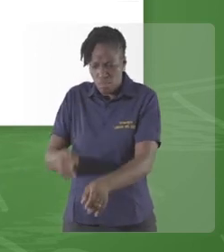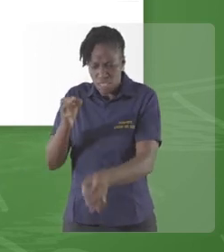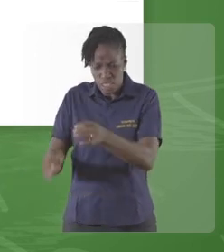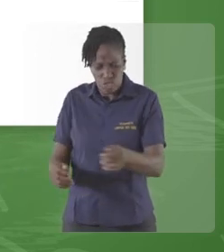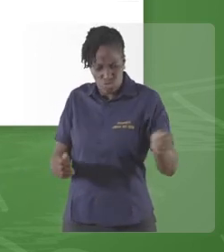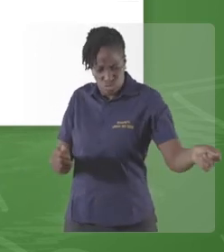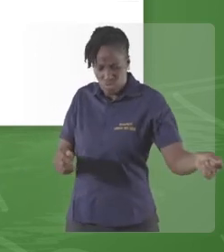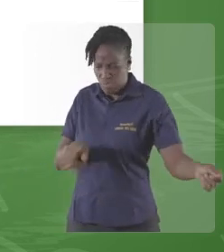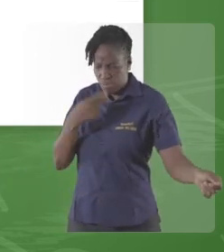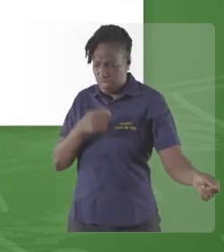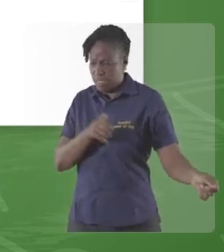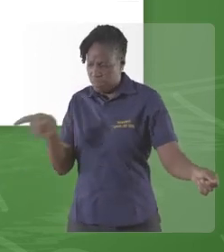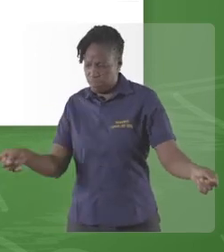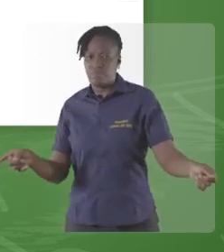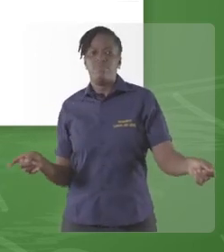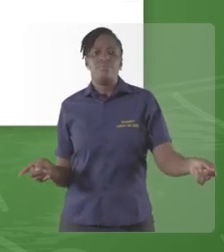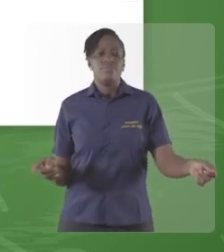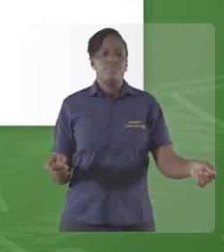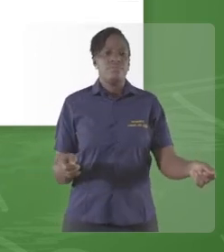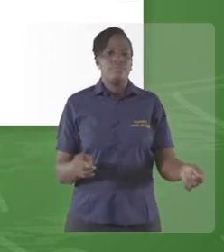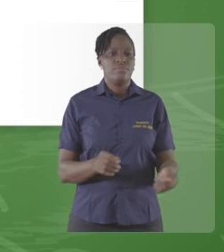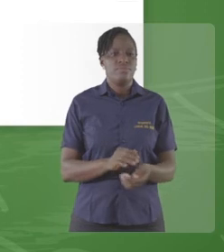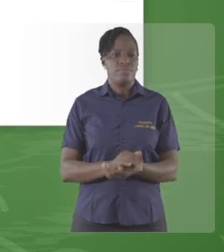si celui-ci les prononçait directement.